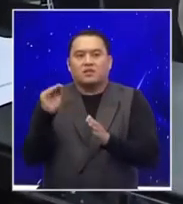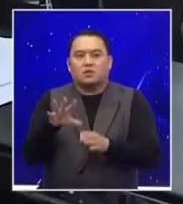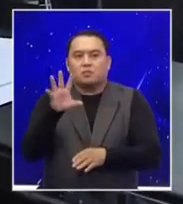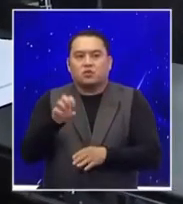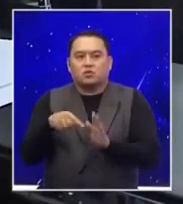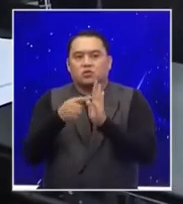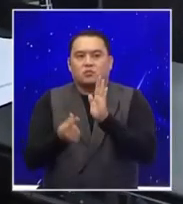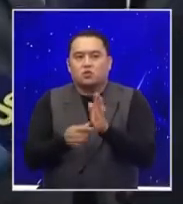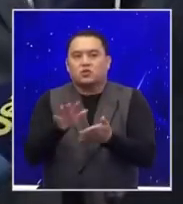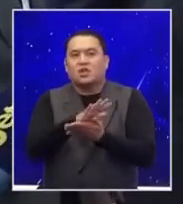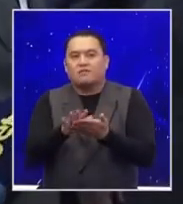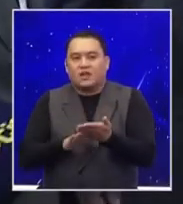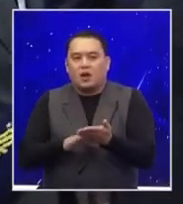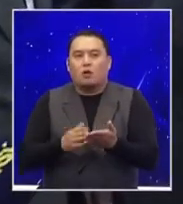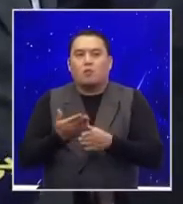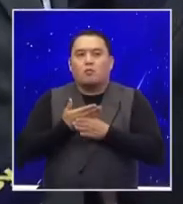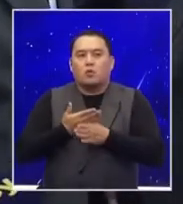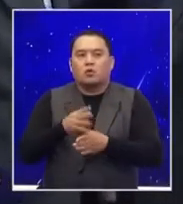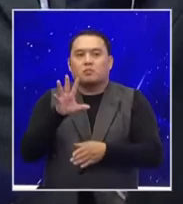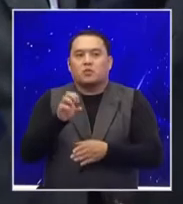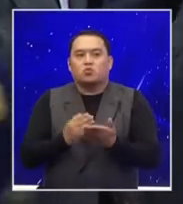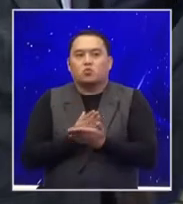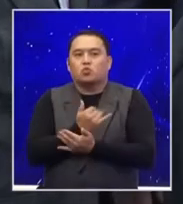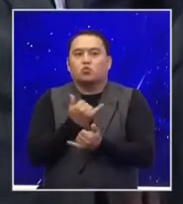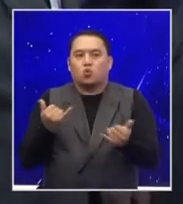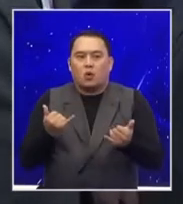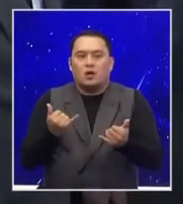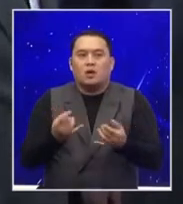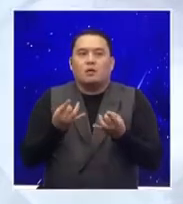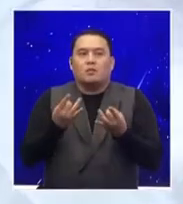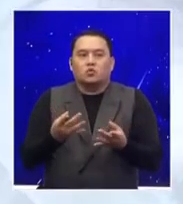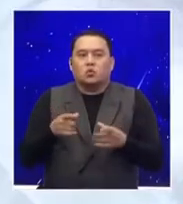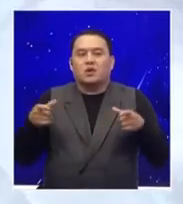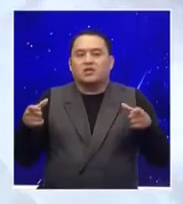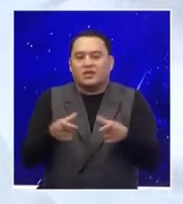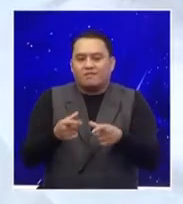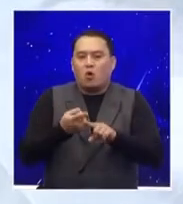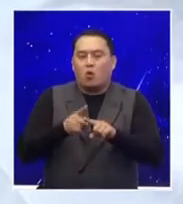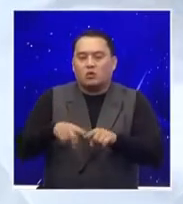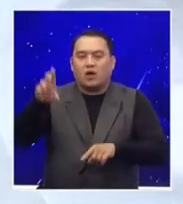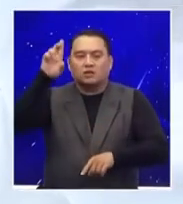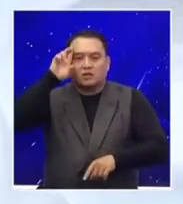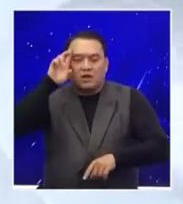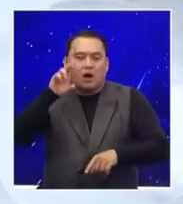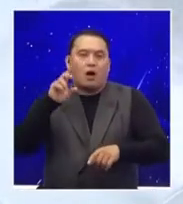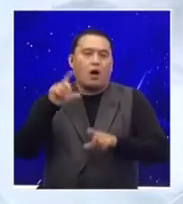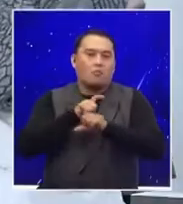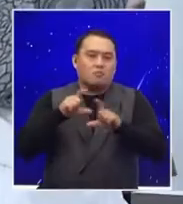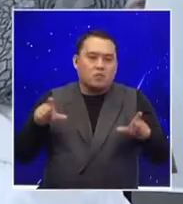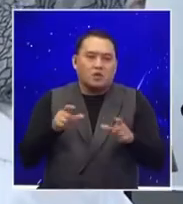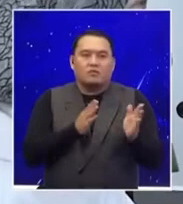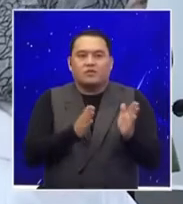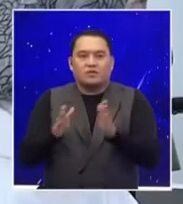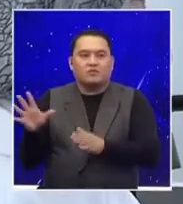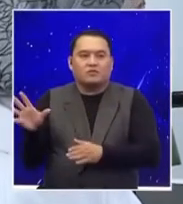9517 заявлений и оказано около 500 услуг. Учитывая непростую эпидемиологическую ситуацию в стране, объект функционирует с